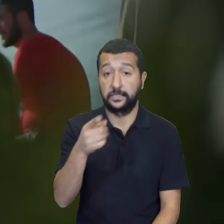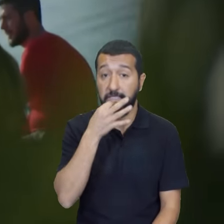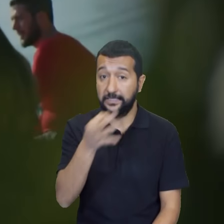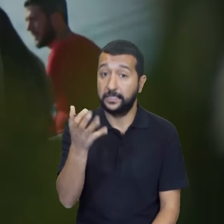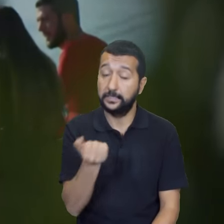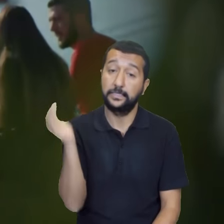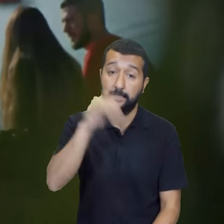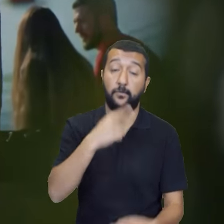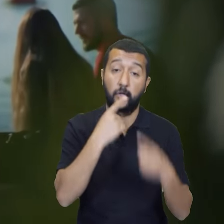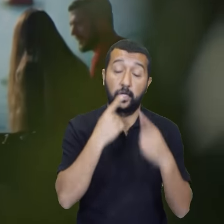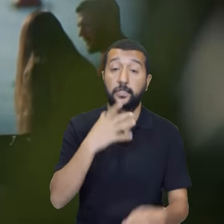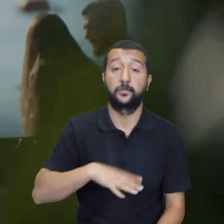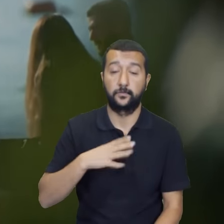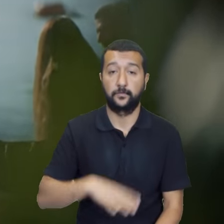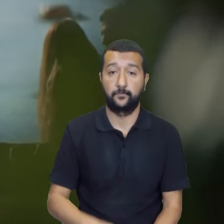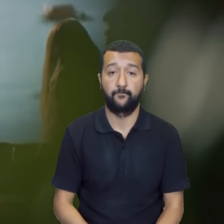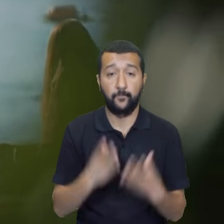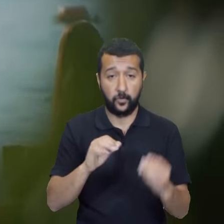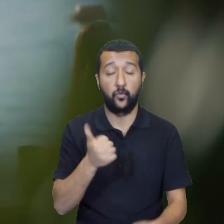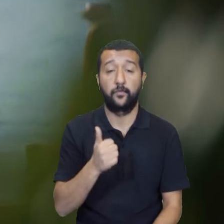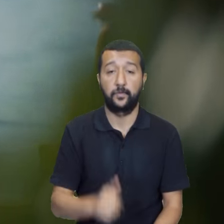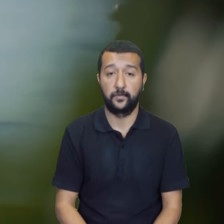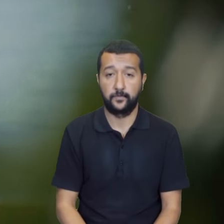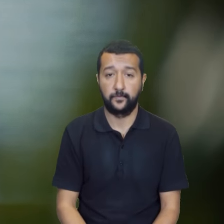izin alabilirsen geleyim, konuşalım istiyorum. Önemli.